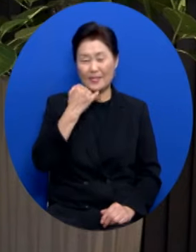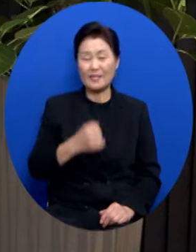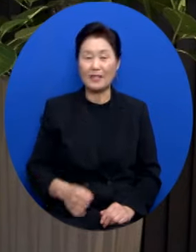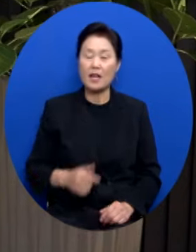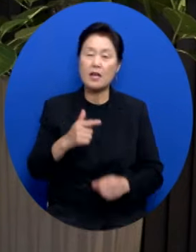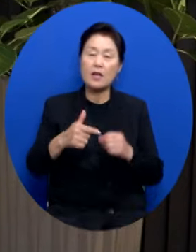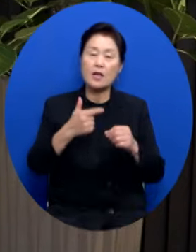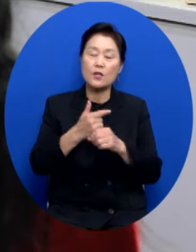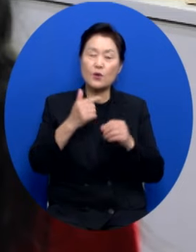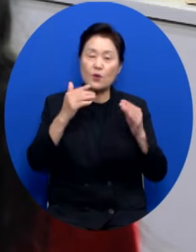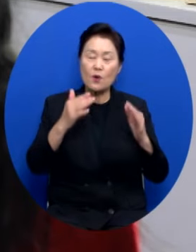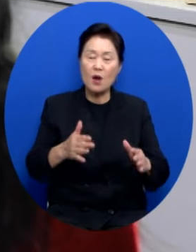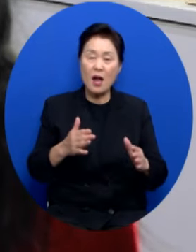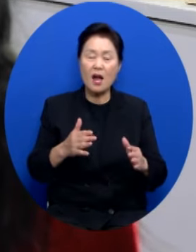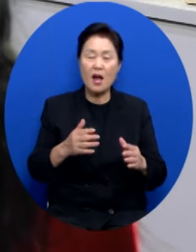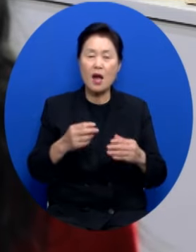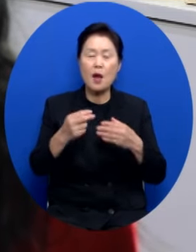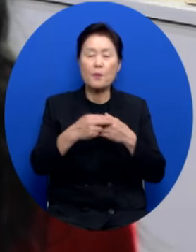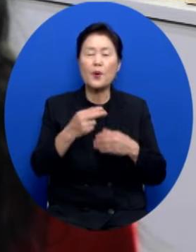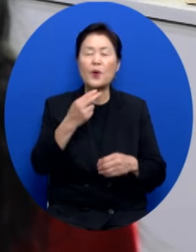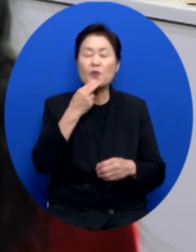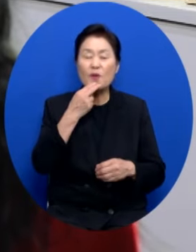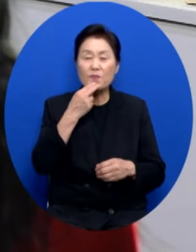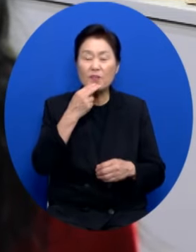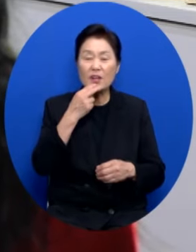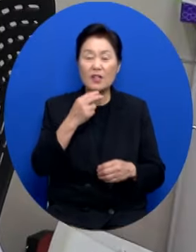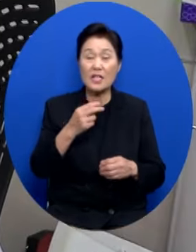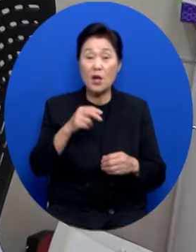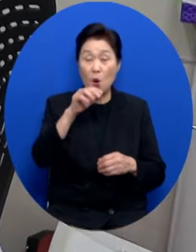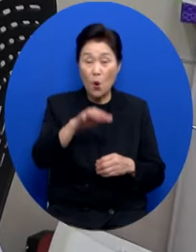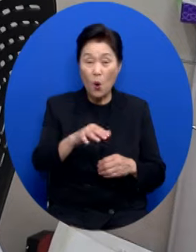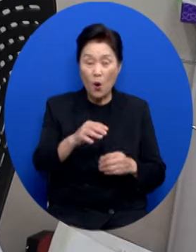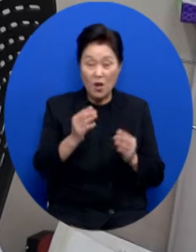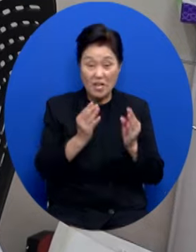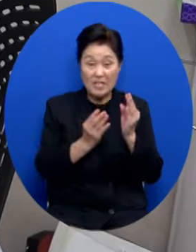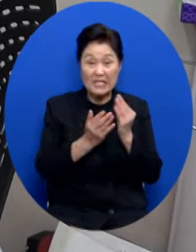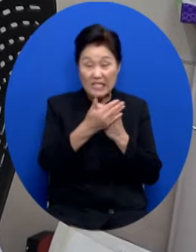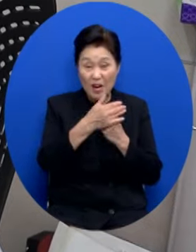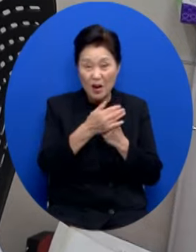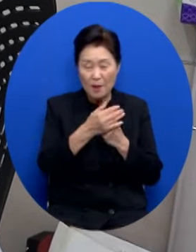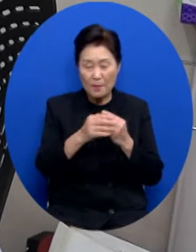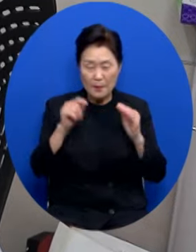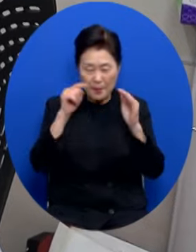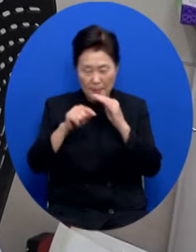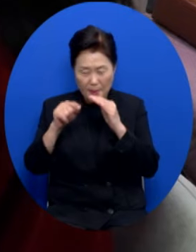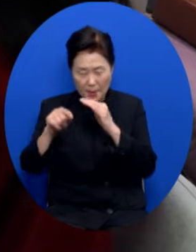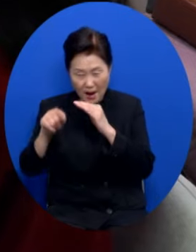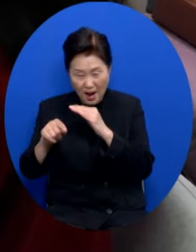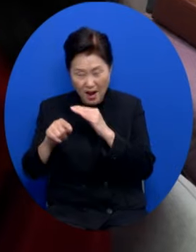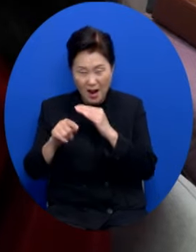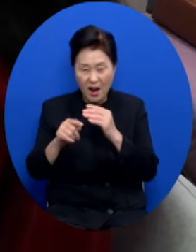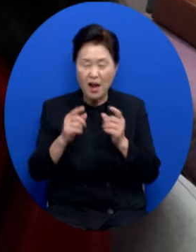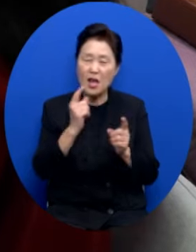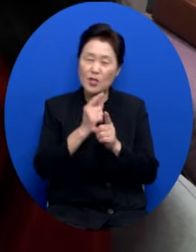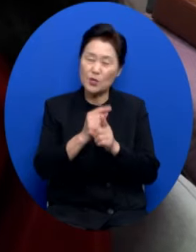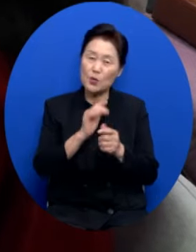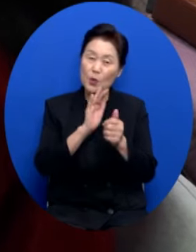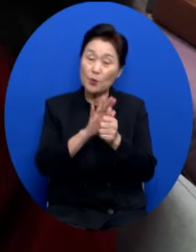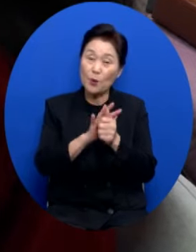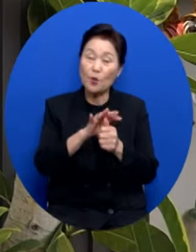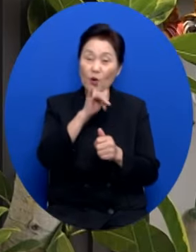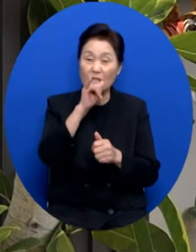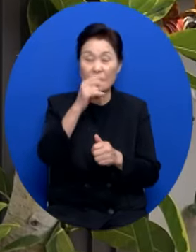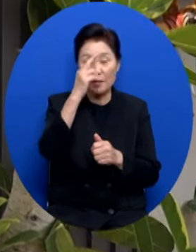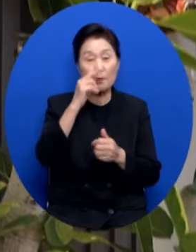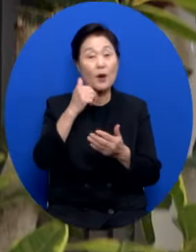6년여간 매달 의료 사각지대에 있는 완도 무이촌 섬들을 돌며 낙도 의료선교에 힘써온 박정욱 원장은 그간의